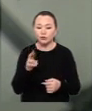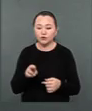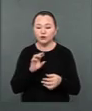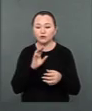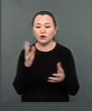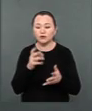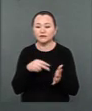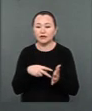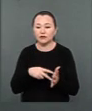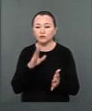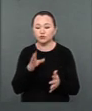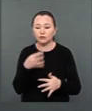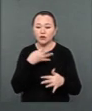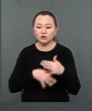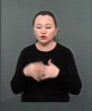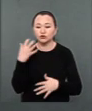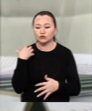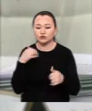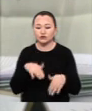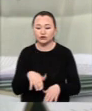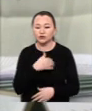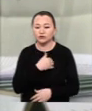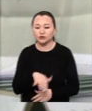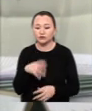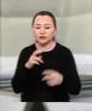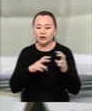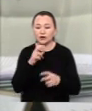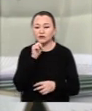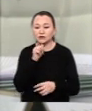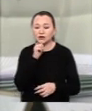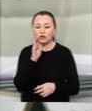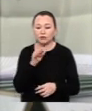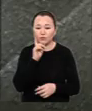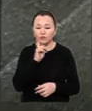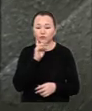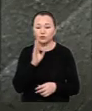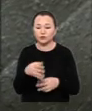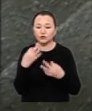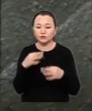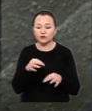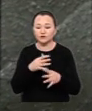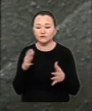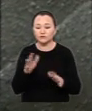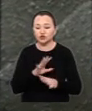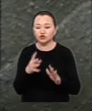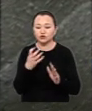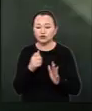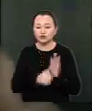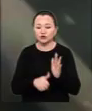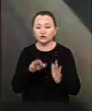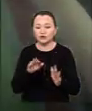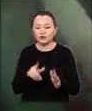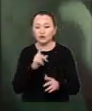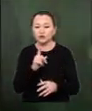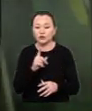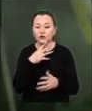сложится цена. Выстраивать прогнозы чиновники не решаются. Сахар заводов пока будут отпускать не выше 460 тенге.